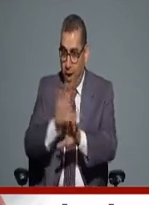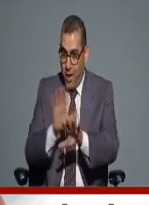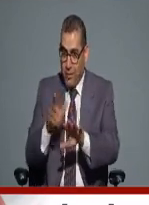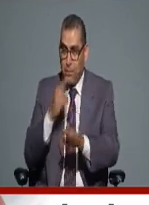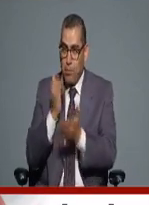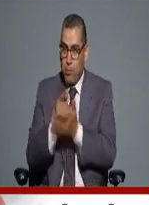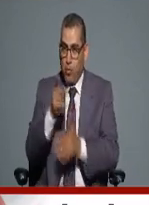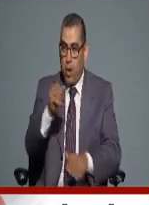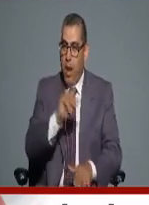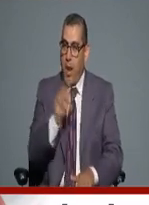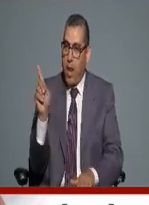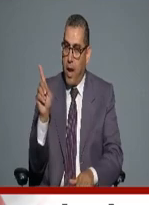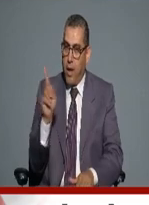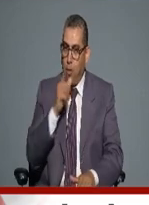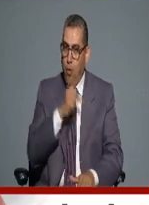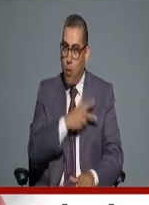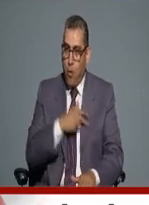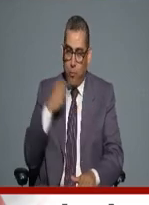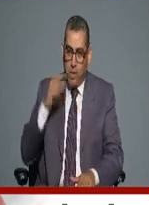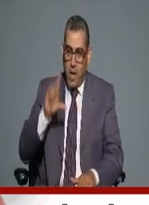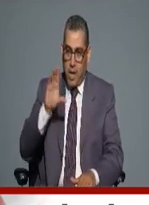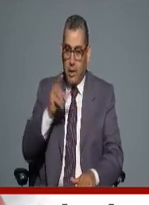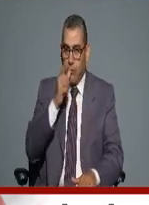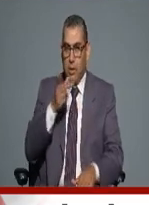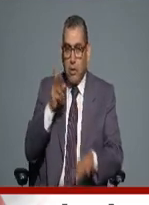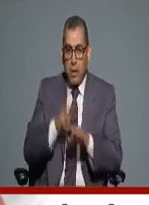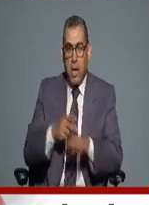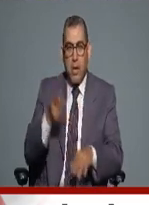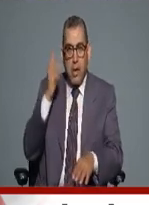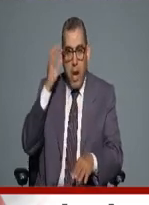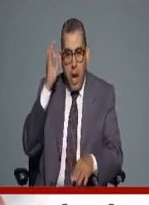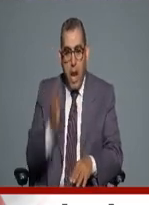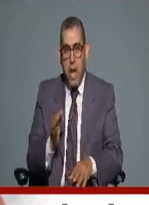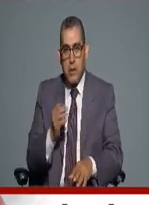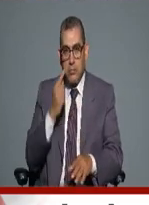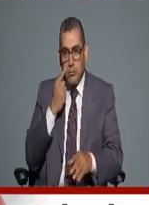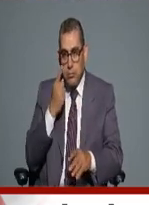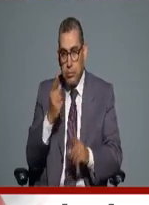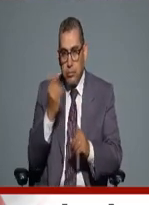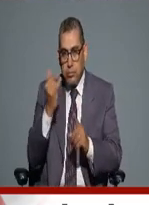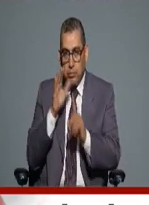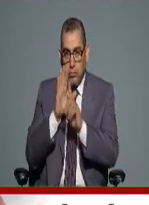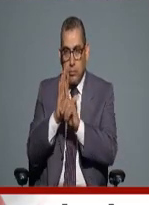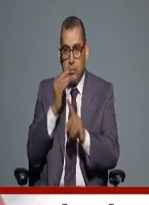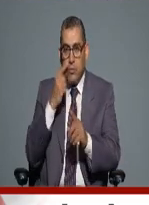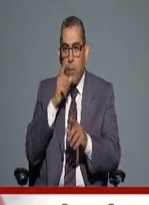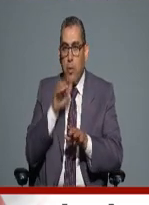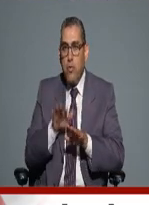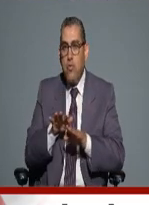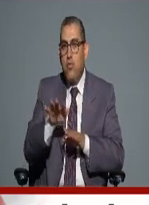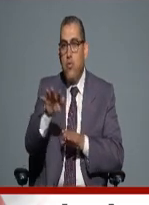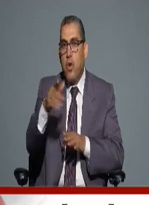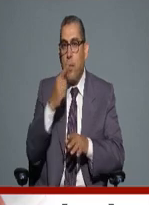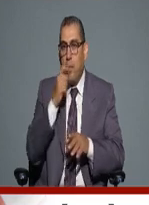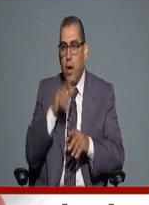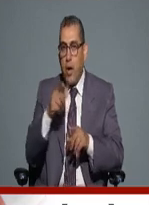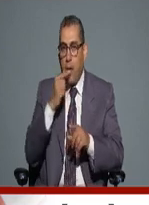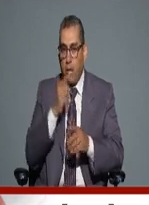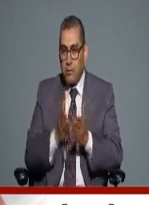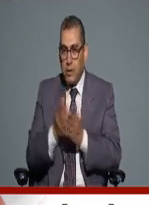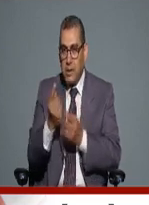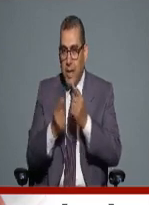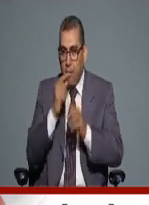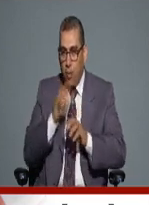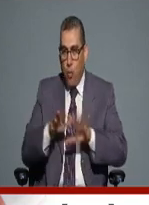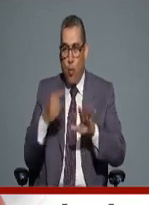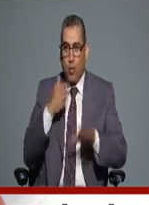مسؤوليته. الحقيقة توجهات فخامة الرئيس إن إحنا لازم نركز في إزاي المية بيتم استخدامها على مستوى الحقل، ويمكن